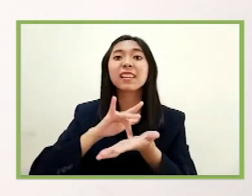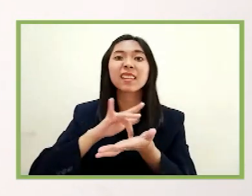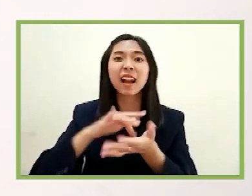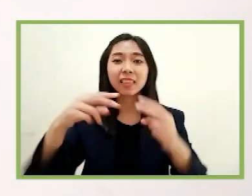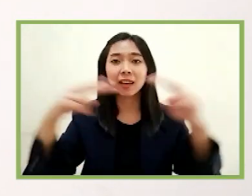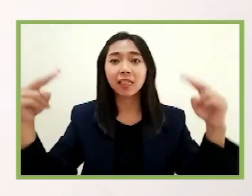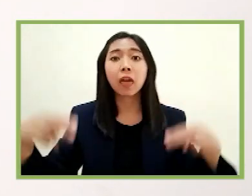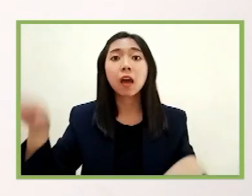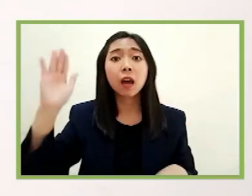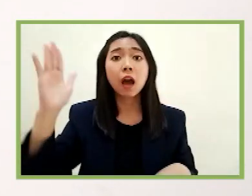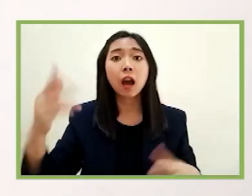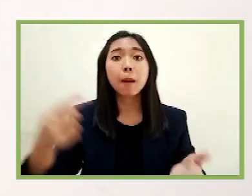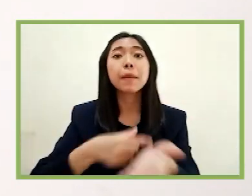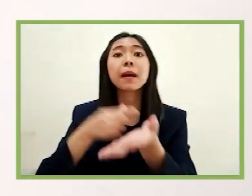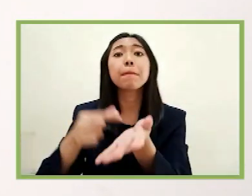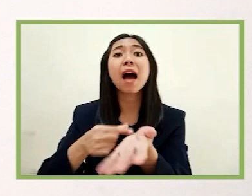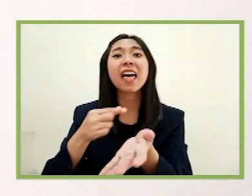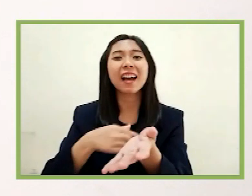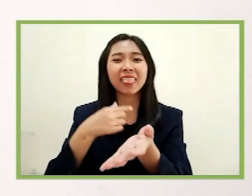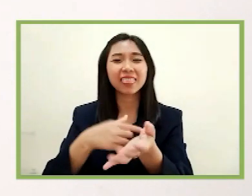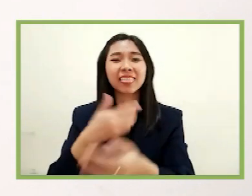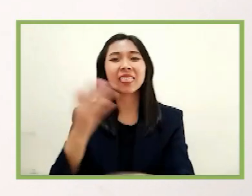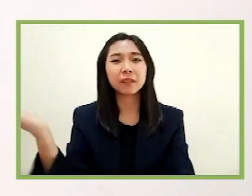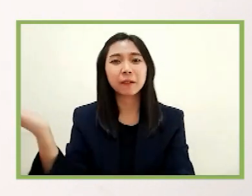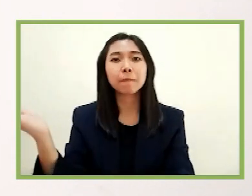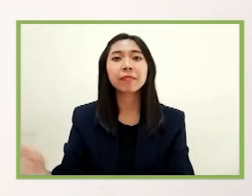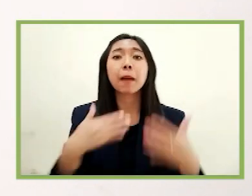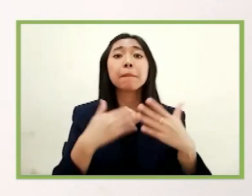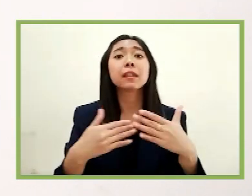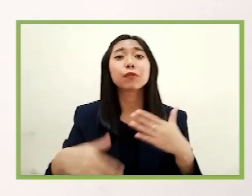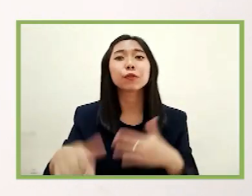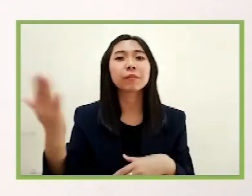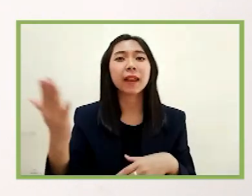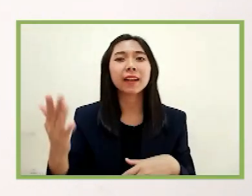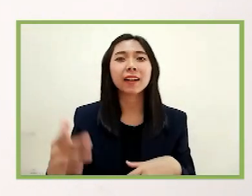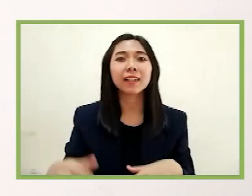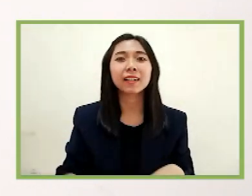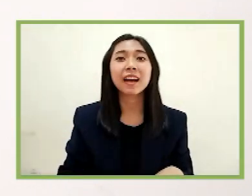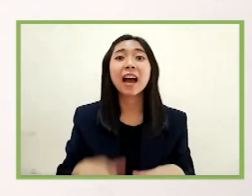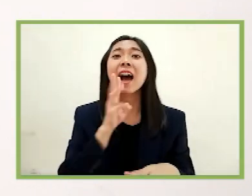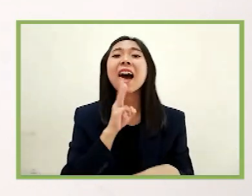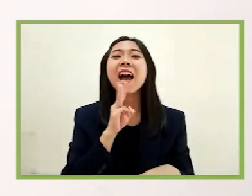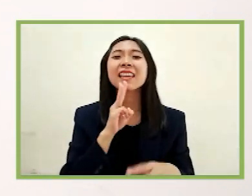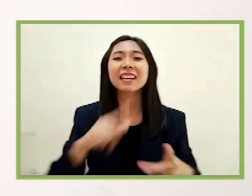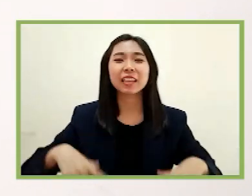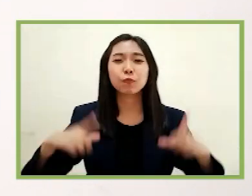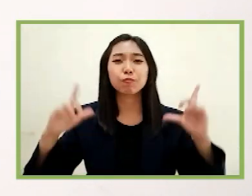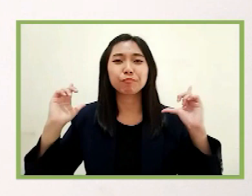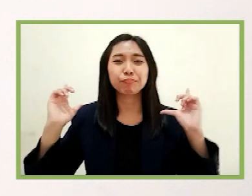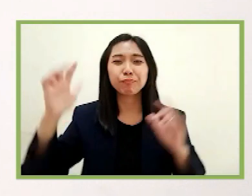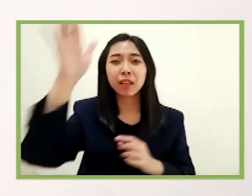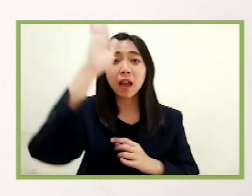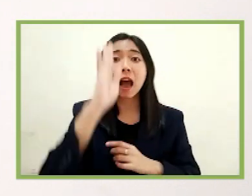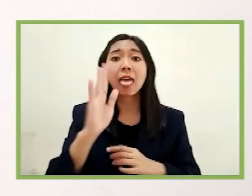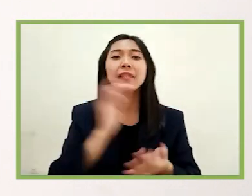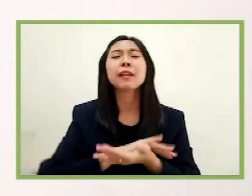itu akan menggembalakan mereka dan akan menuntun mereka ke mata air kehidupan dan Allah